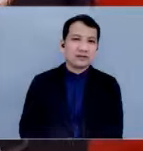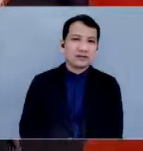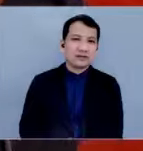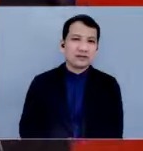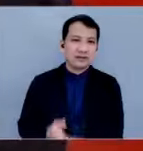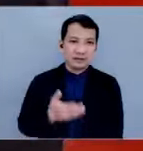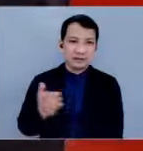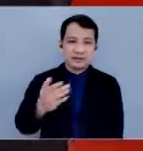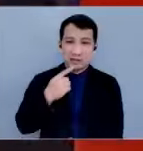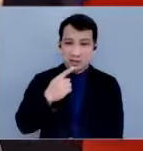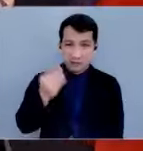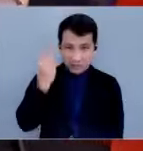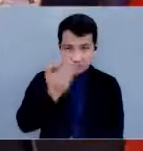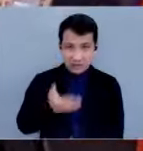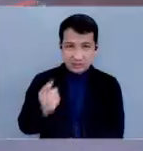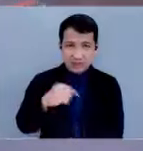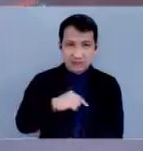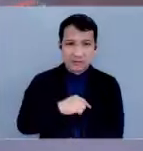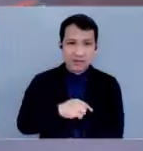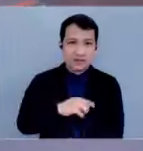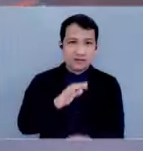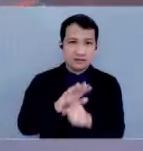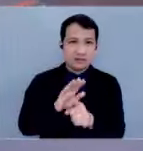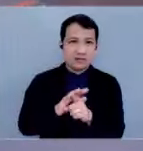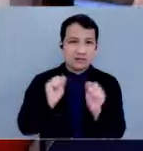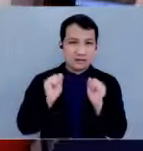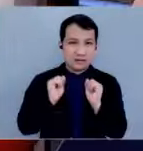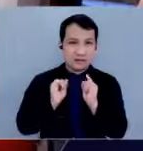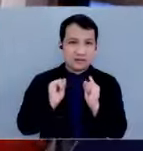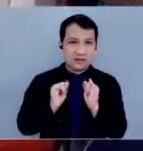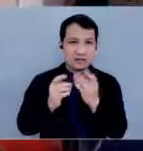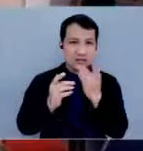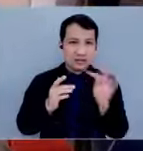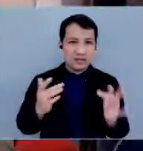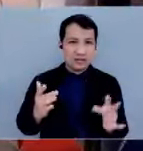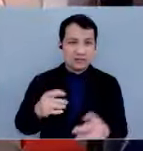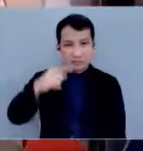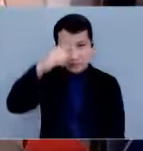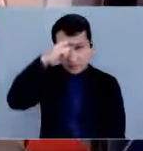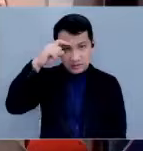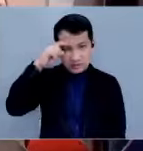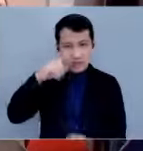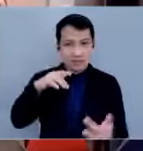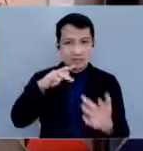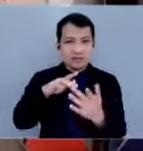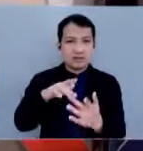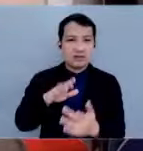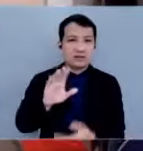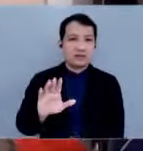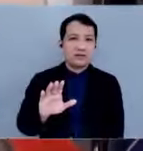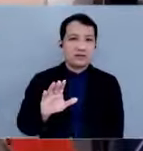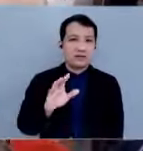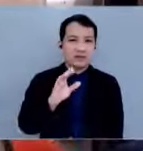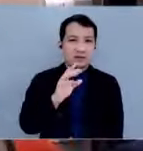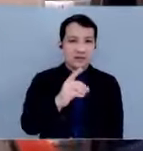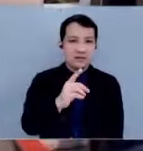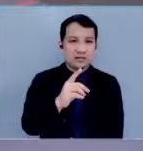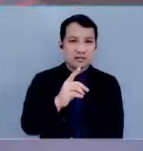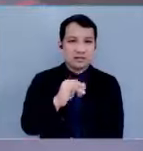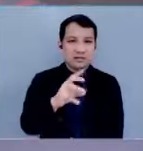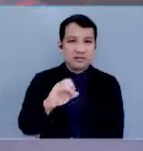Para sa mga kapatid natin na naghahabol ng pampalamig at pampagana ngayon summer. Kontakin niyo na sila, Frances, sa Dream Rolls. Muli, maraming salamat sa iyo,